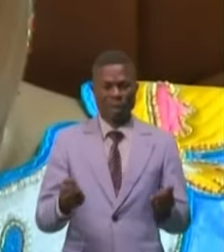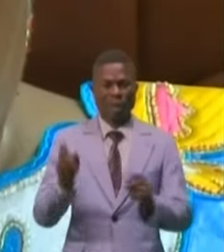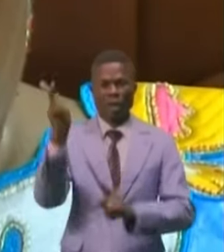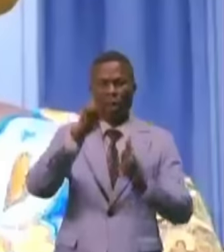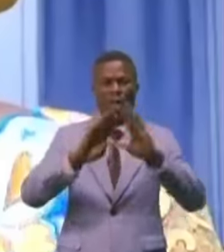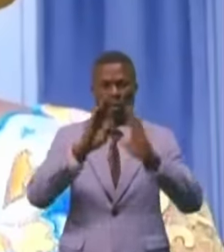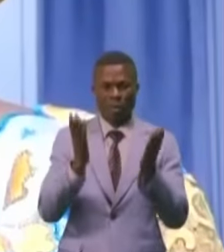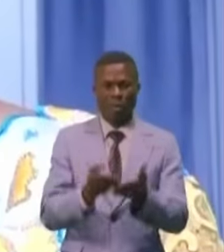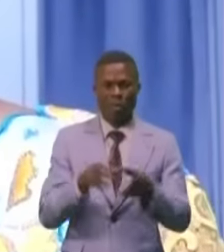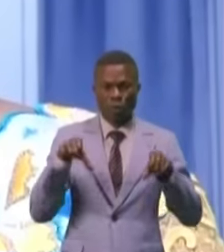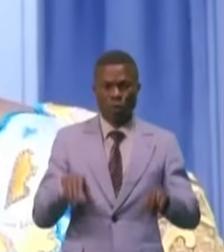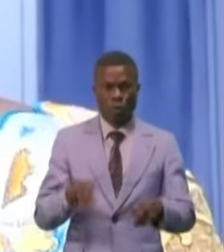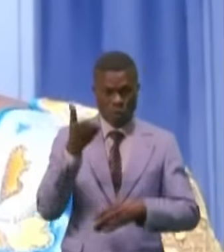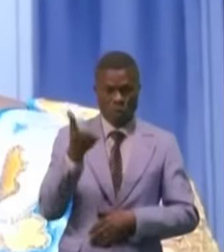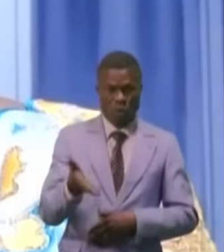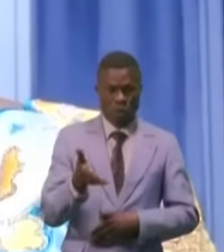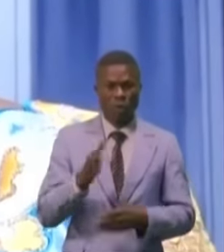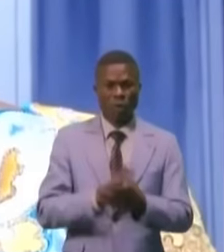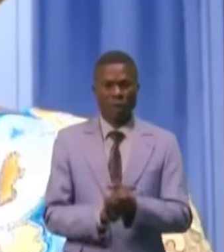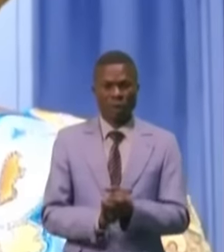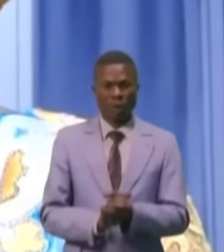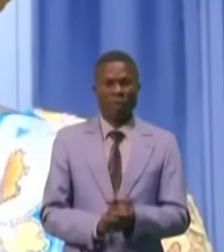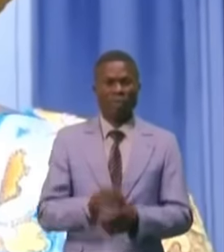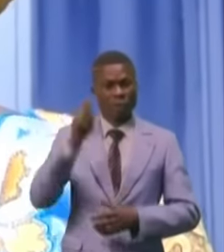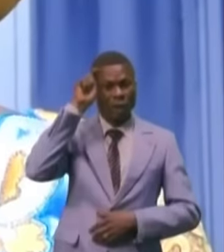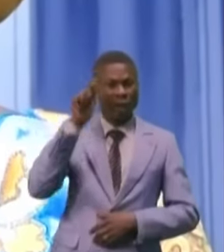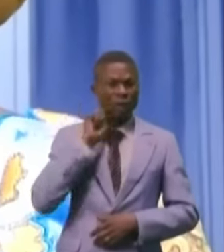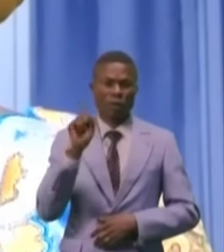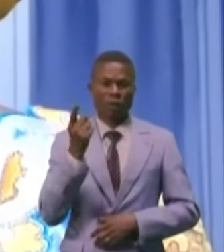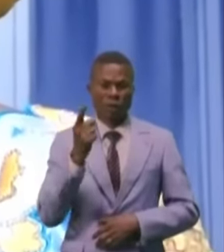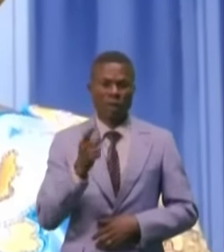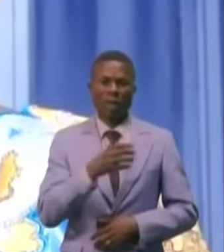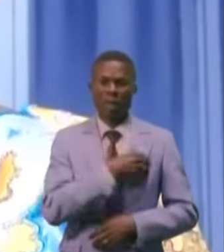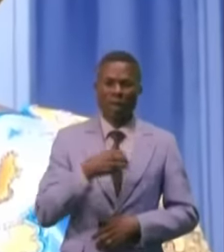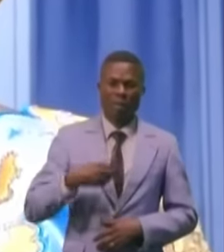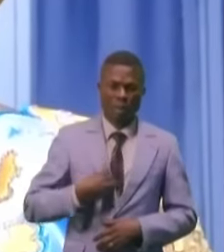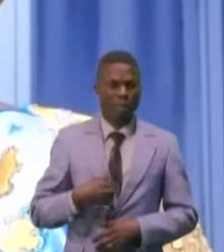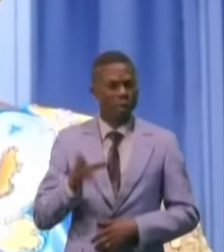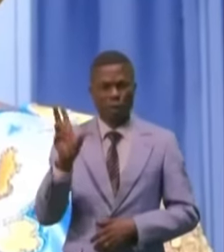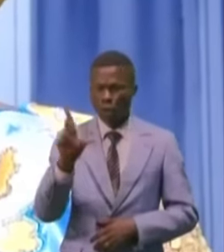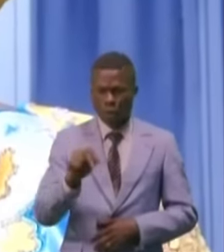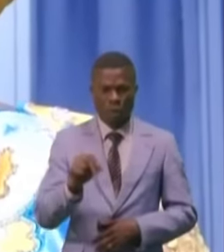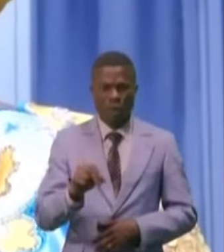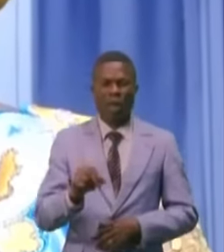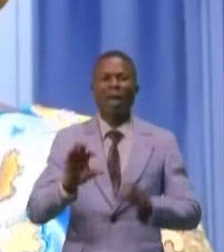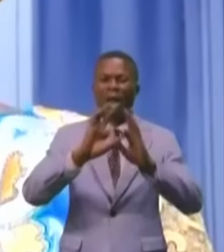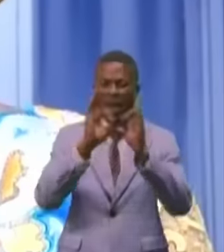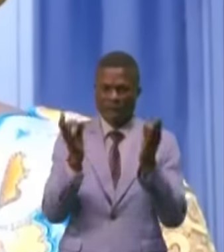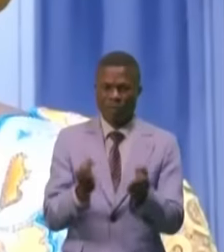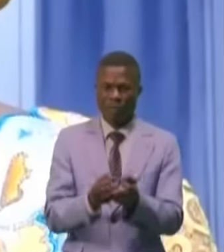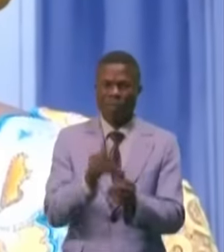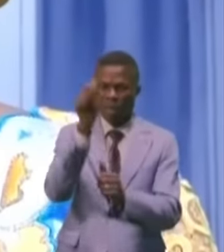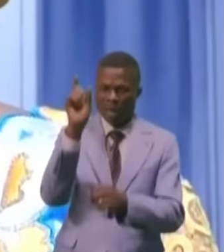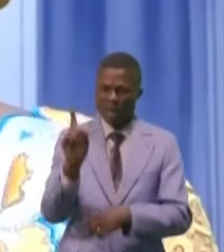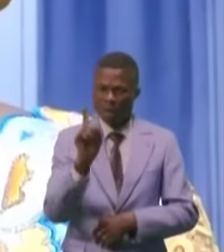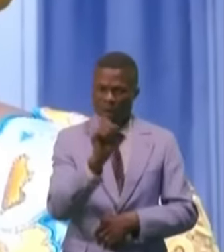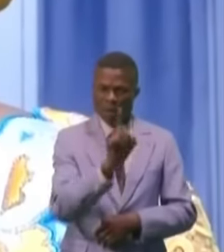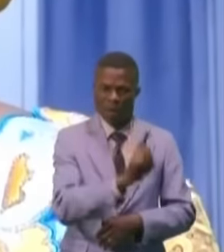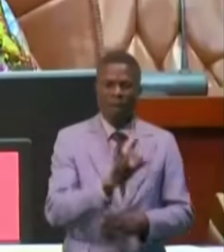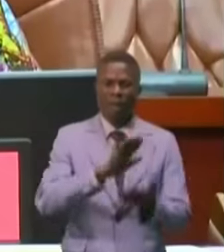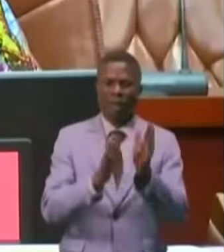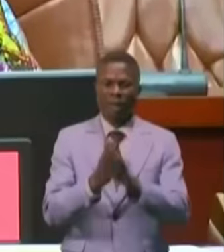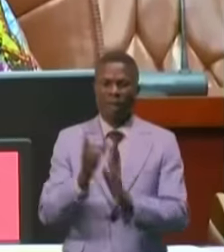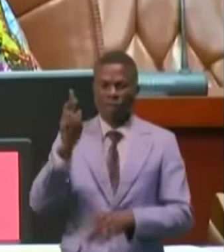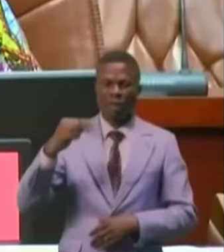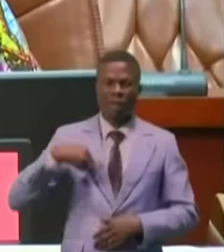RDC parce que les gens croient souvent que le genre c'est seulement les femmes, etc. Non, non, la famille, chacun de nous est membre d'une famille.